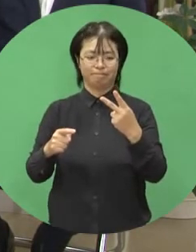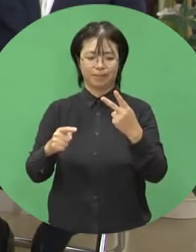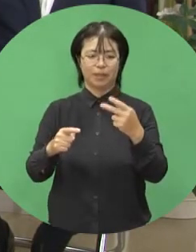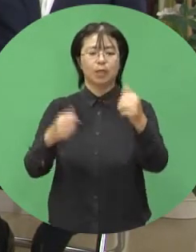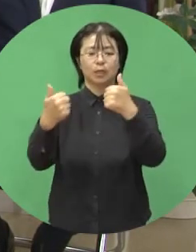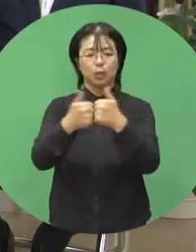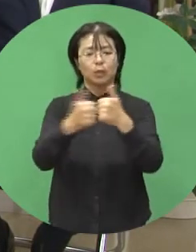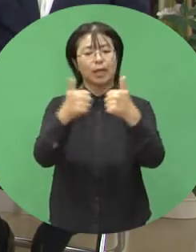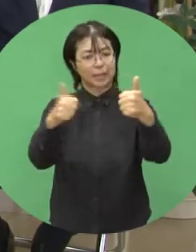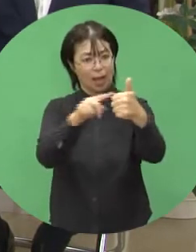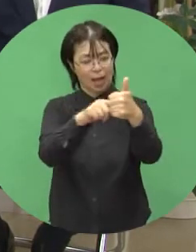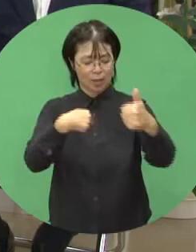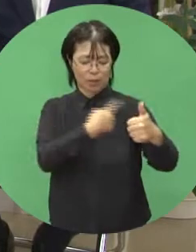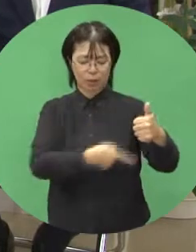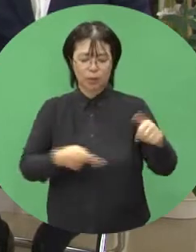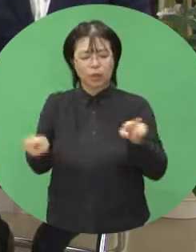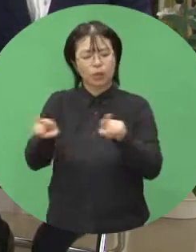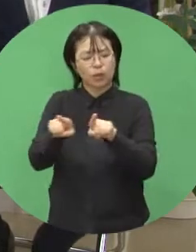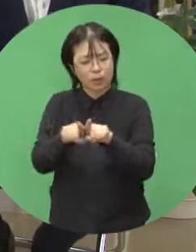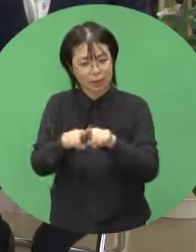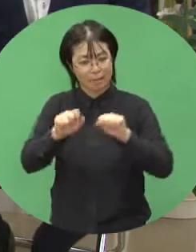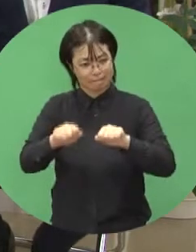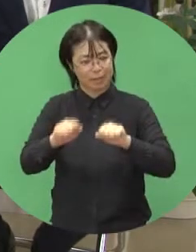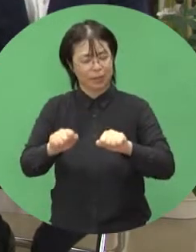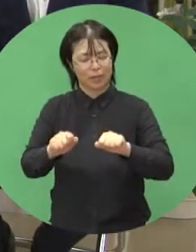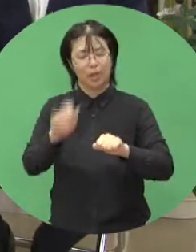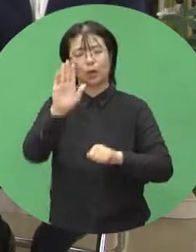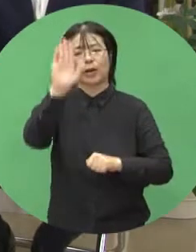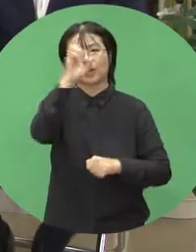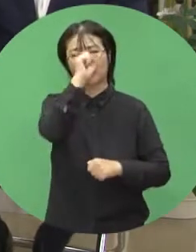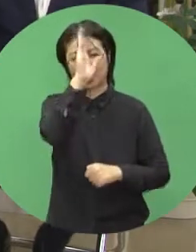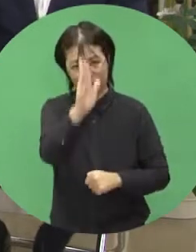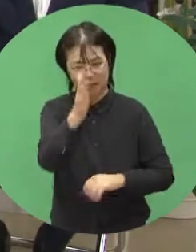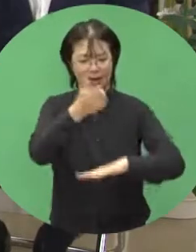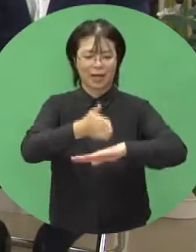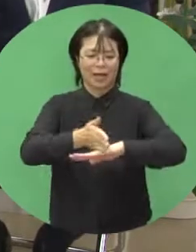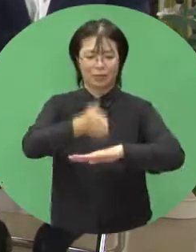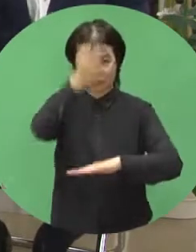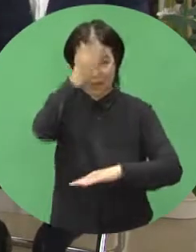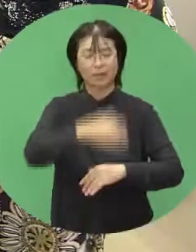の頑張っていただいてますけど、これからもどうぞよろしくお願いしますね。 ありがとうございました。 はい、ありがとうございました。